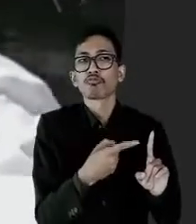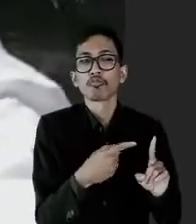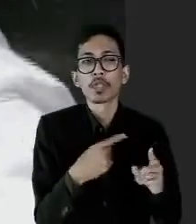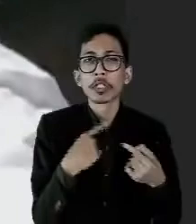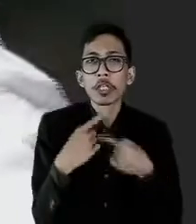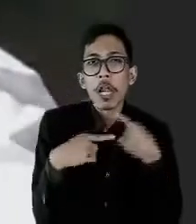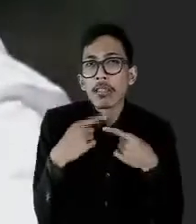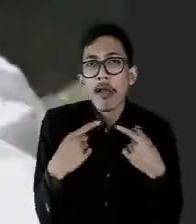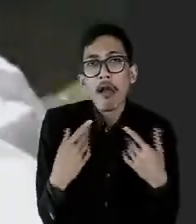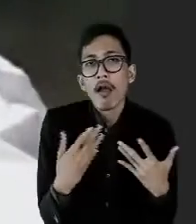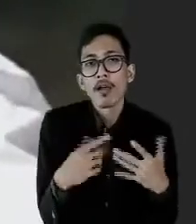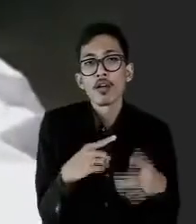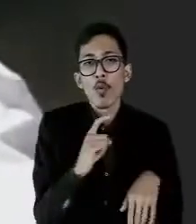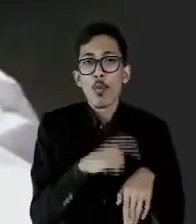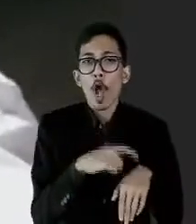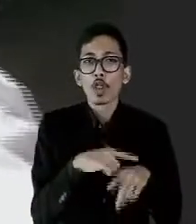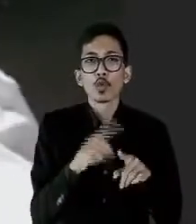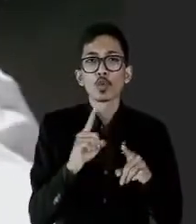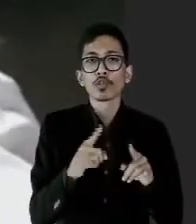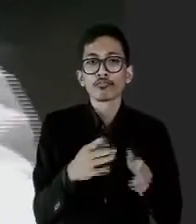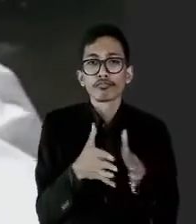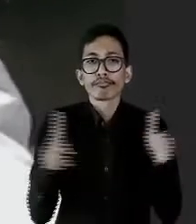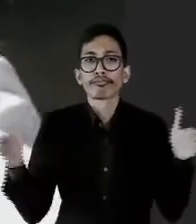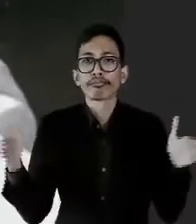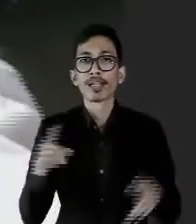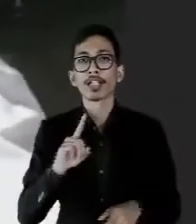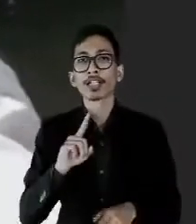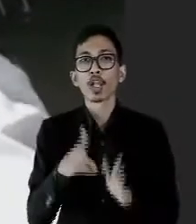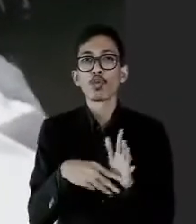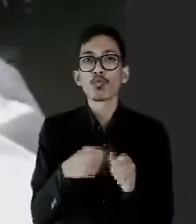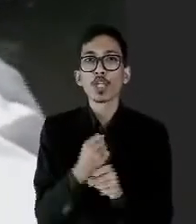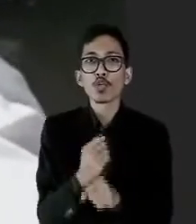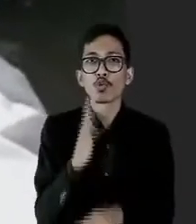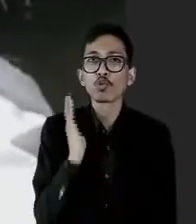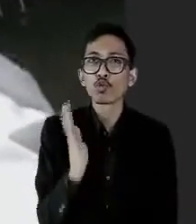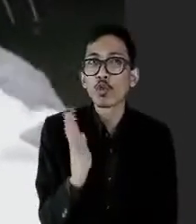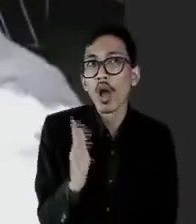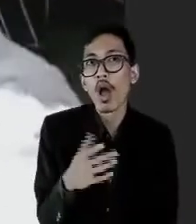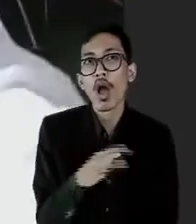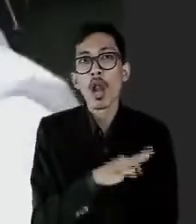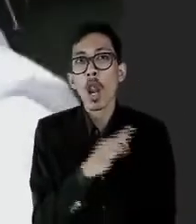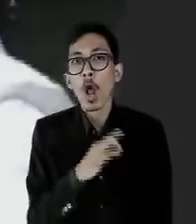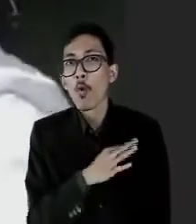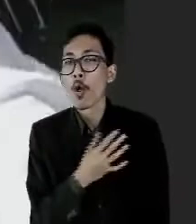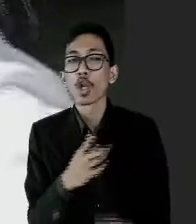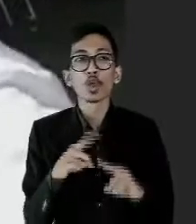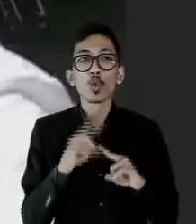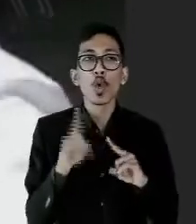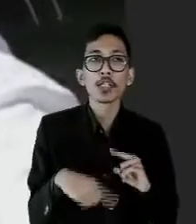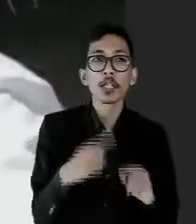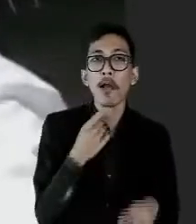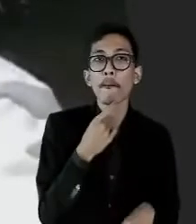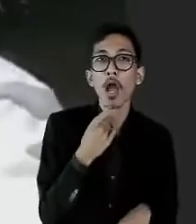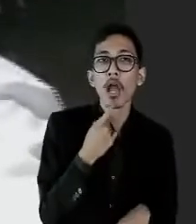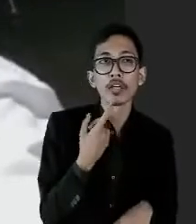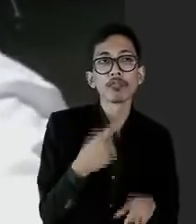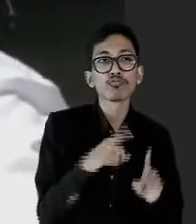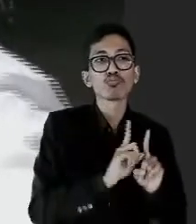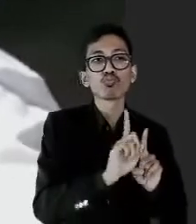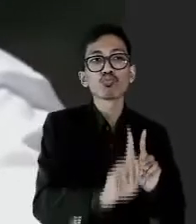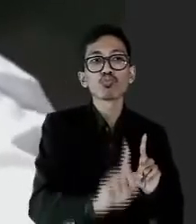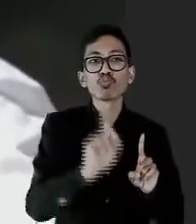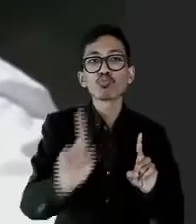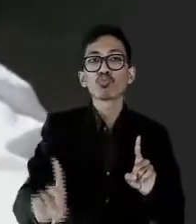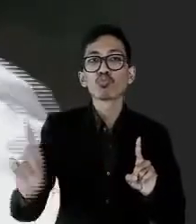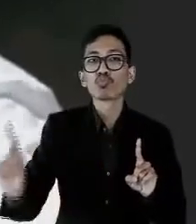karena sudah satu minggu ya di sini untuk beraktivitas sebagai relawan, sudah kemana saja titik-titiknya, mungkin bisa diceritakan